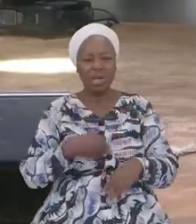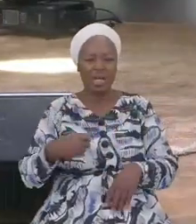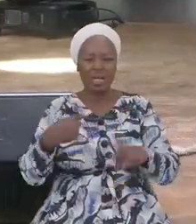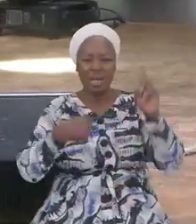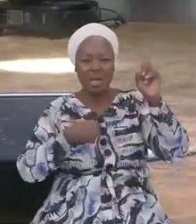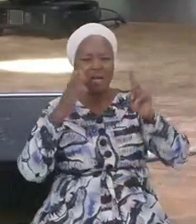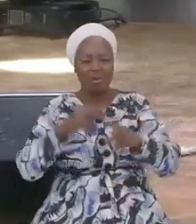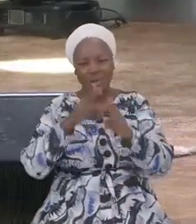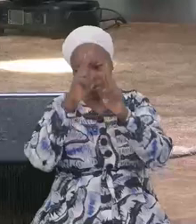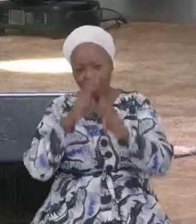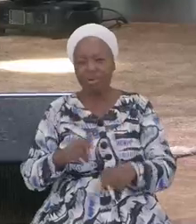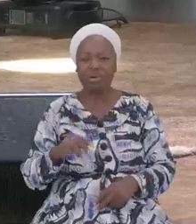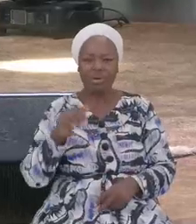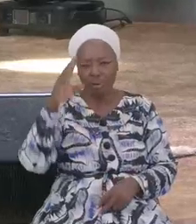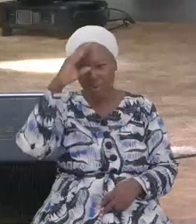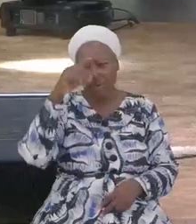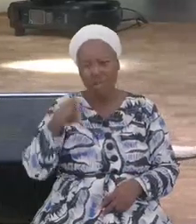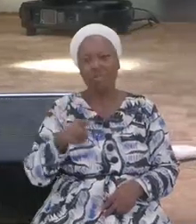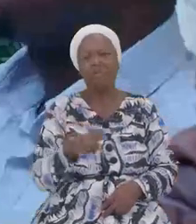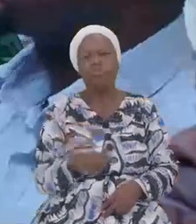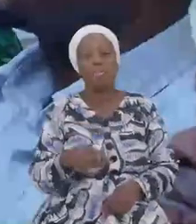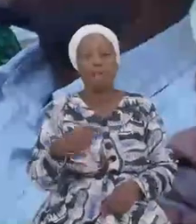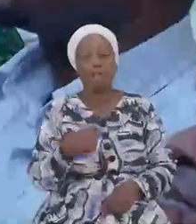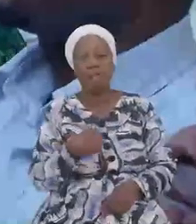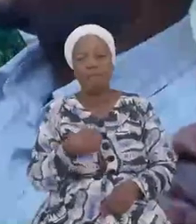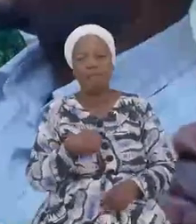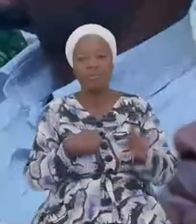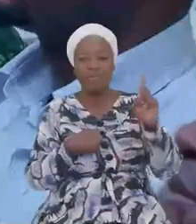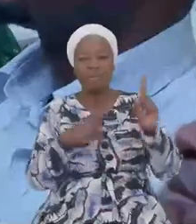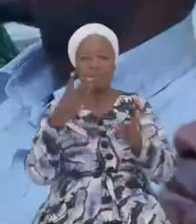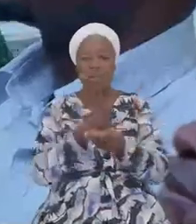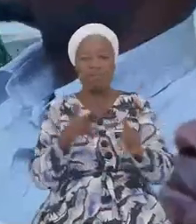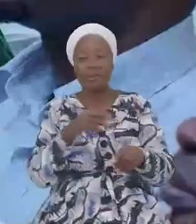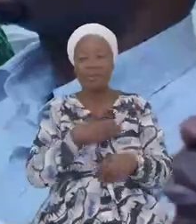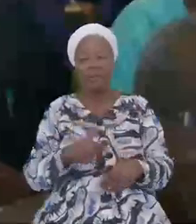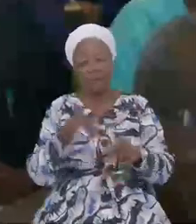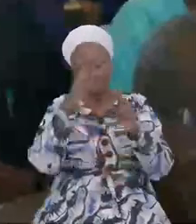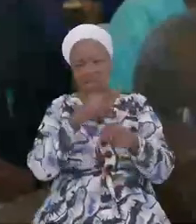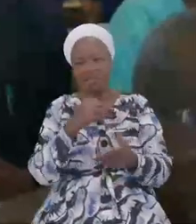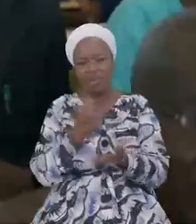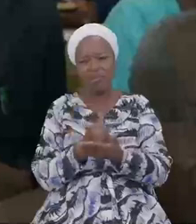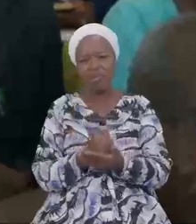délivrerai et je le glorifierai. Que quelqu'un crie Amen.